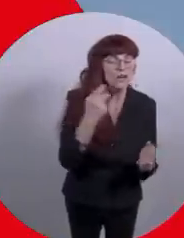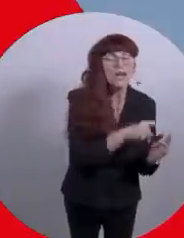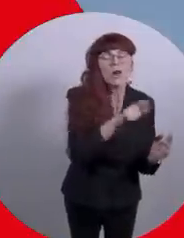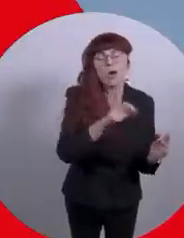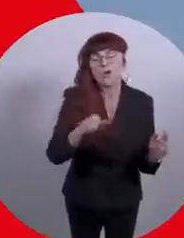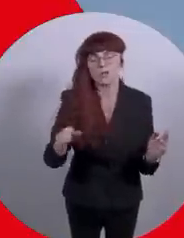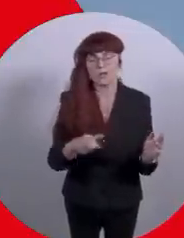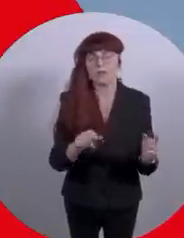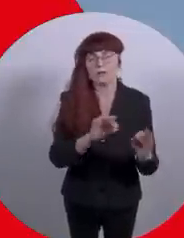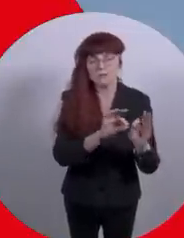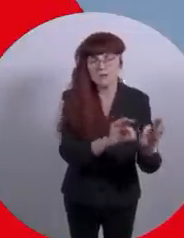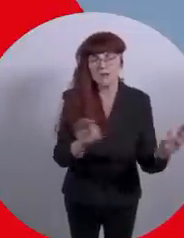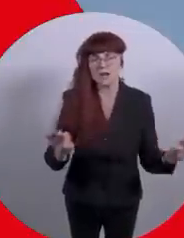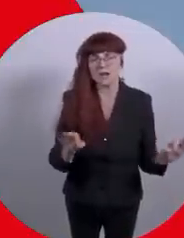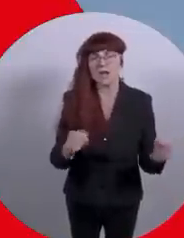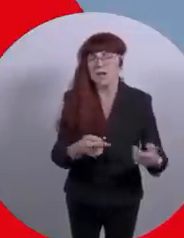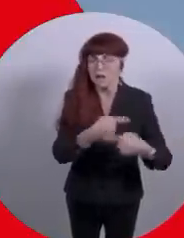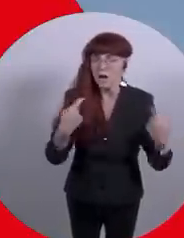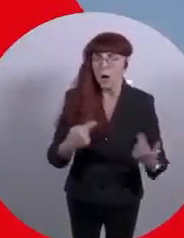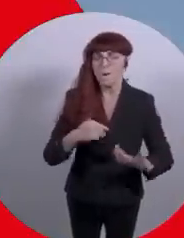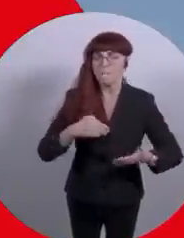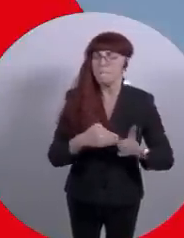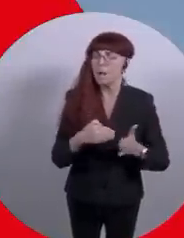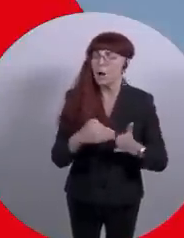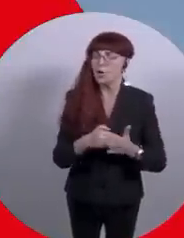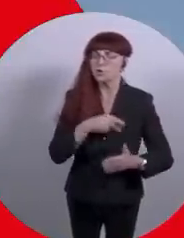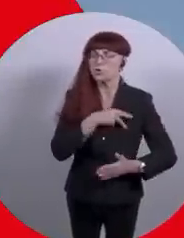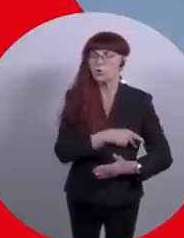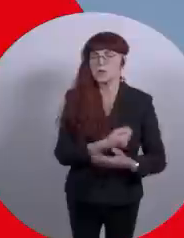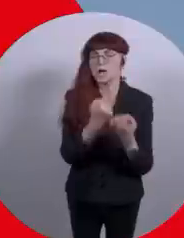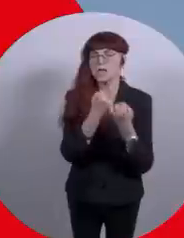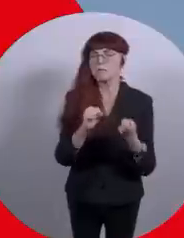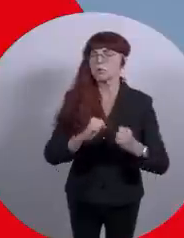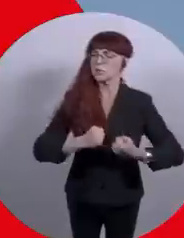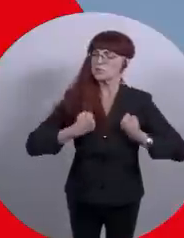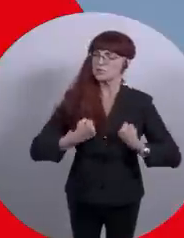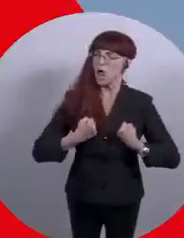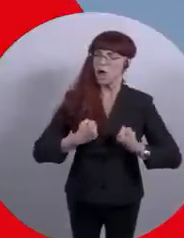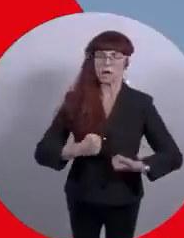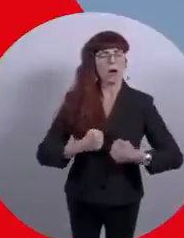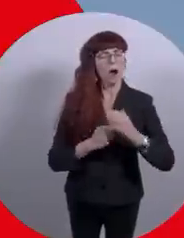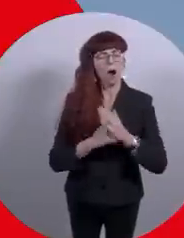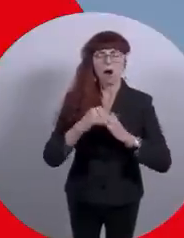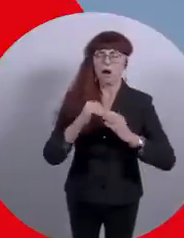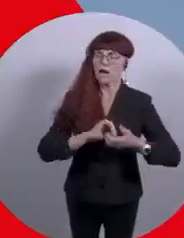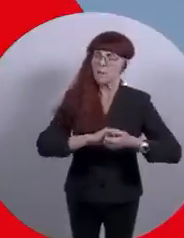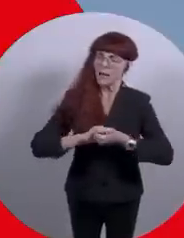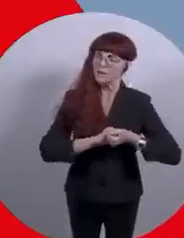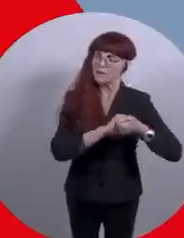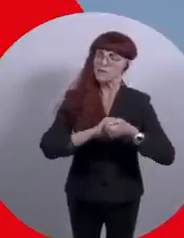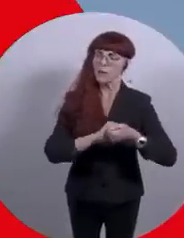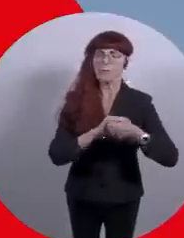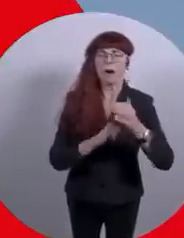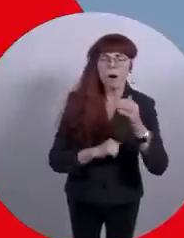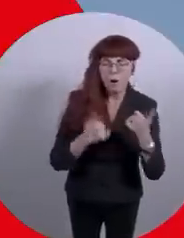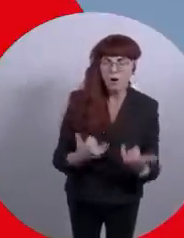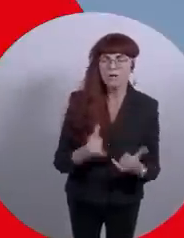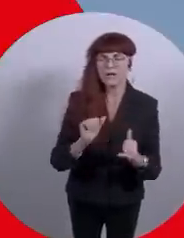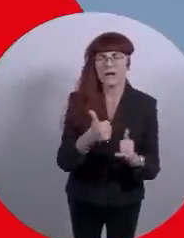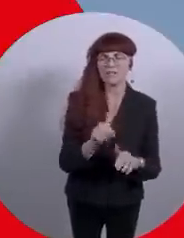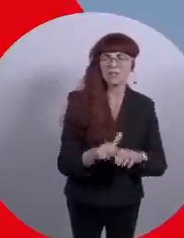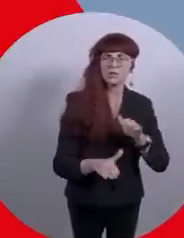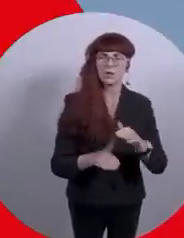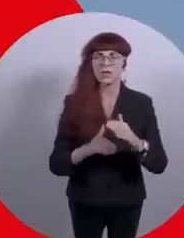braucht's eine geeinte eine starke Sozialdemokratie bauen wir sie heute wieder auf gehen wir heute den ersten Schritt mit